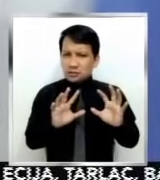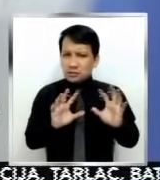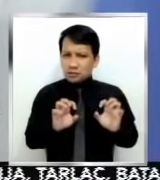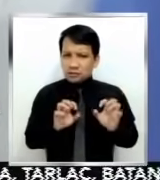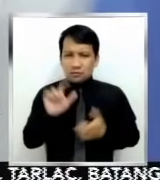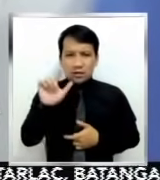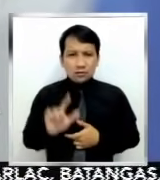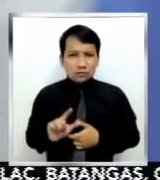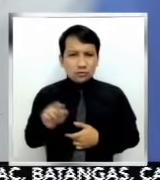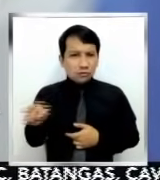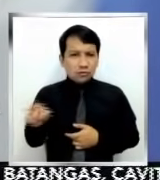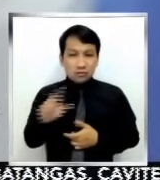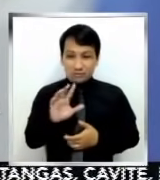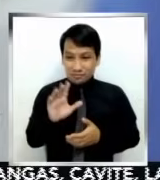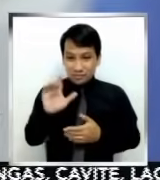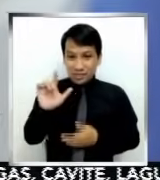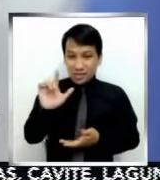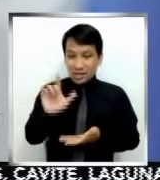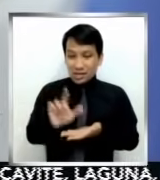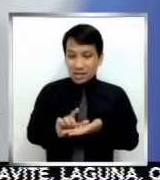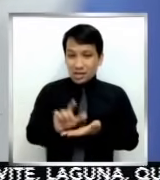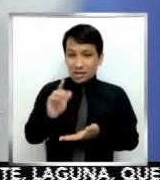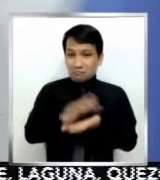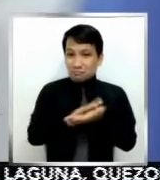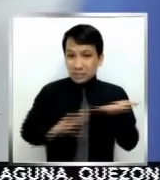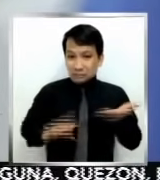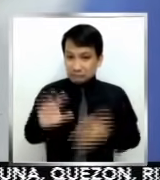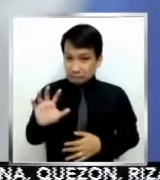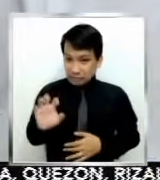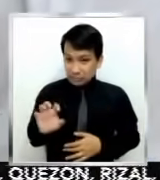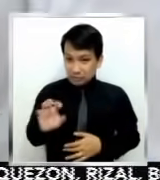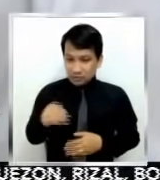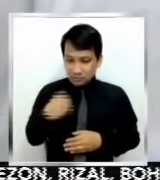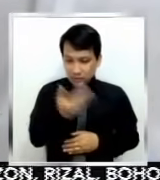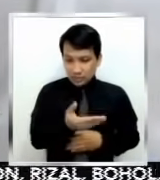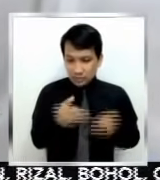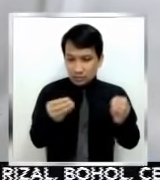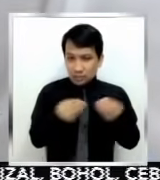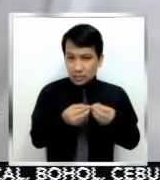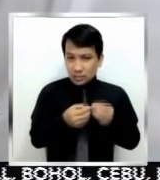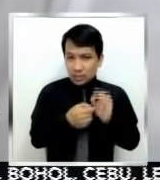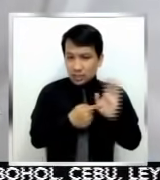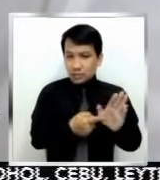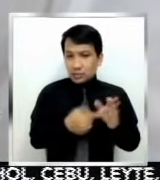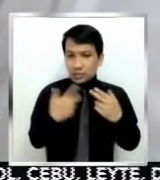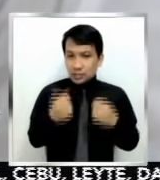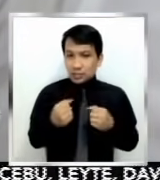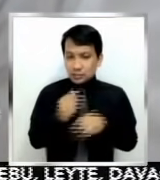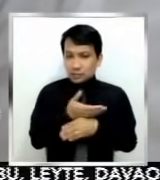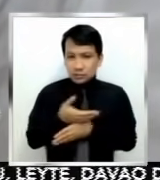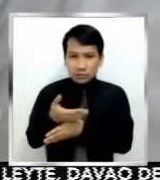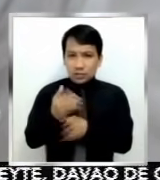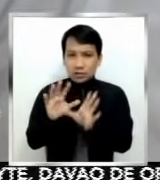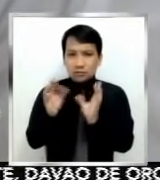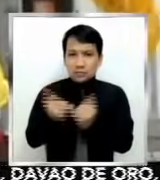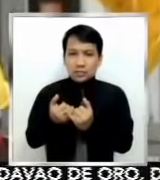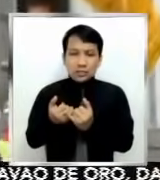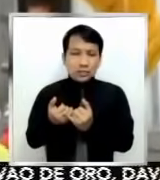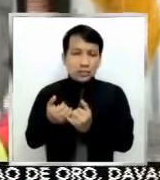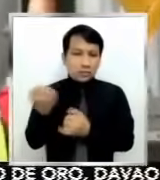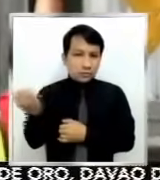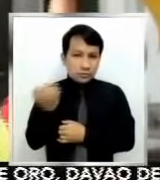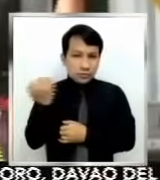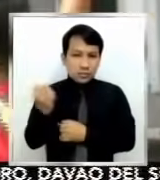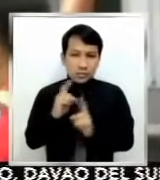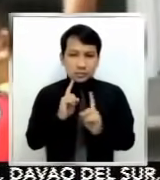sa bakuna. Kasama sa mga prioridad na bigyan ng AstraZeneca vaccines, ang healthcare workers at barangay emergency response teams. Bukod